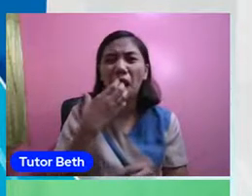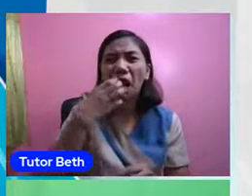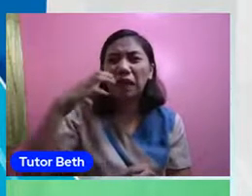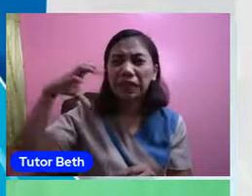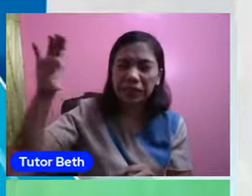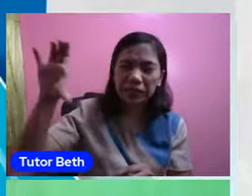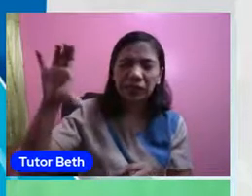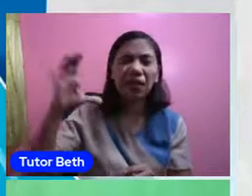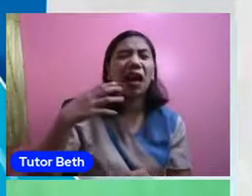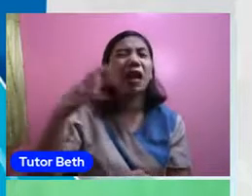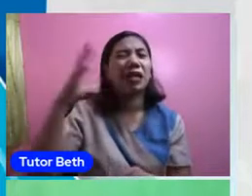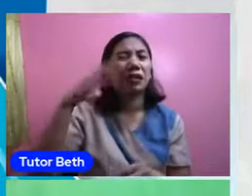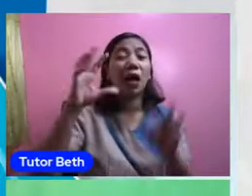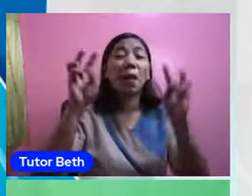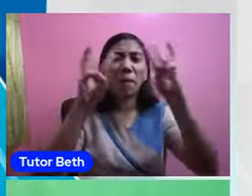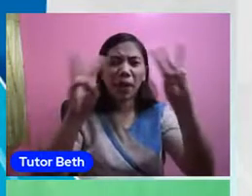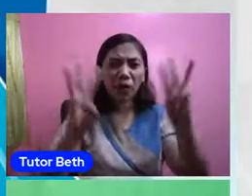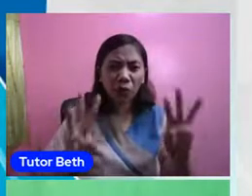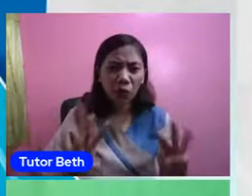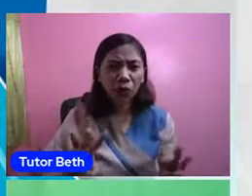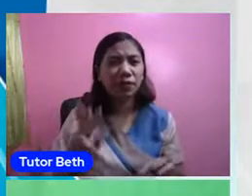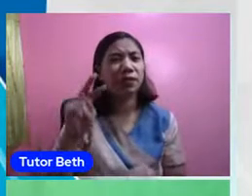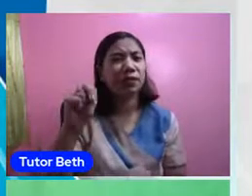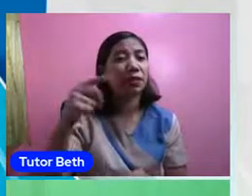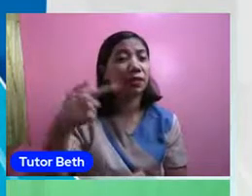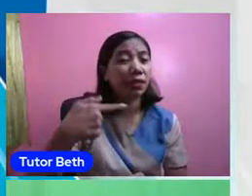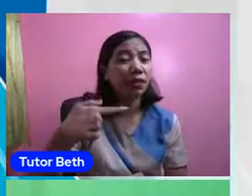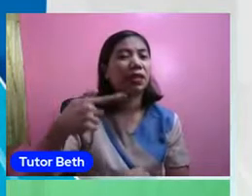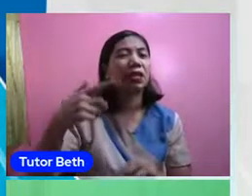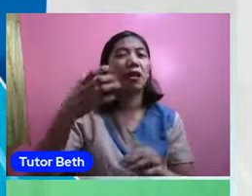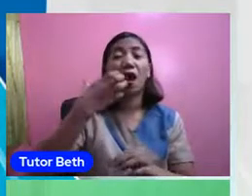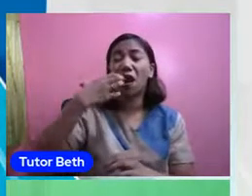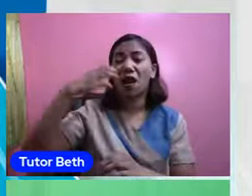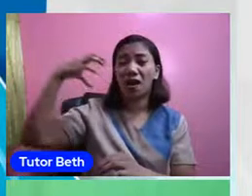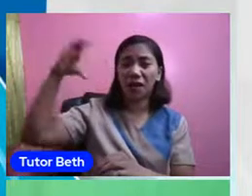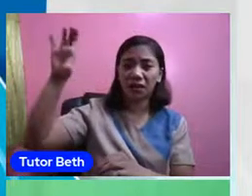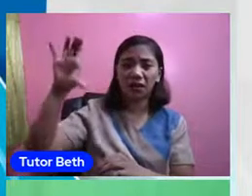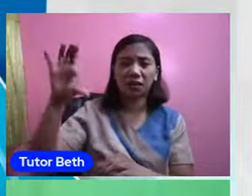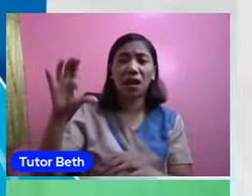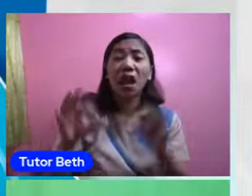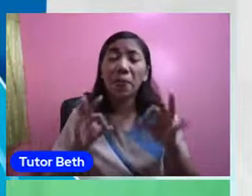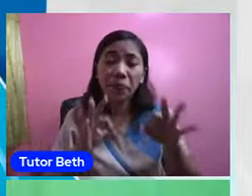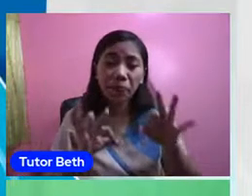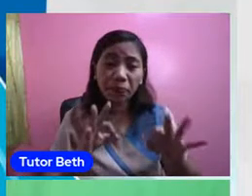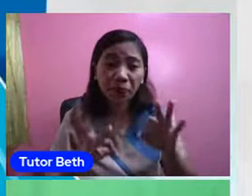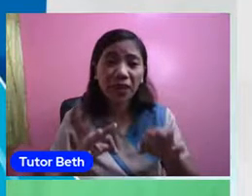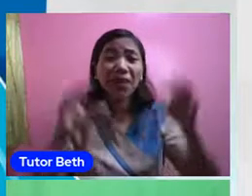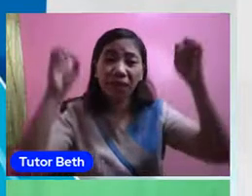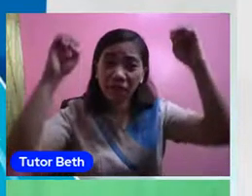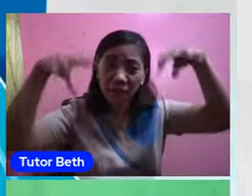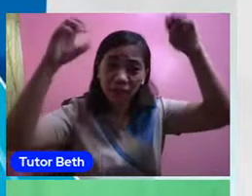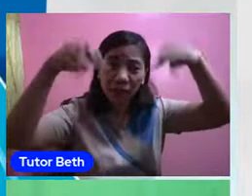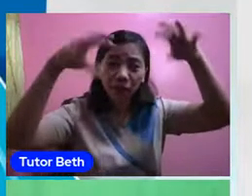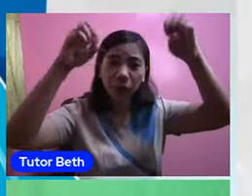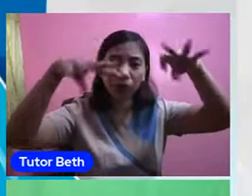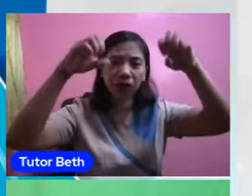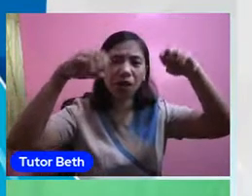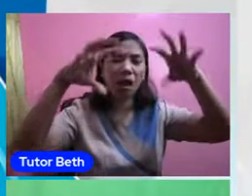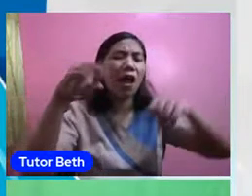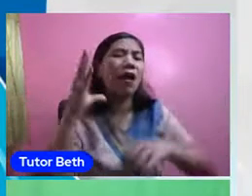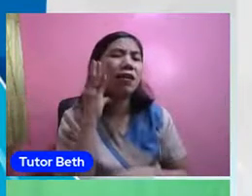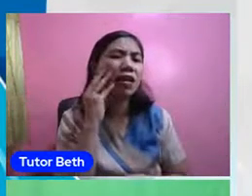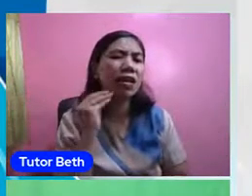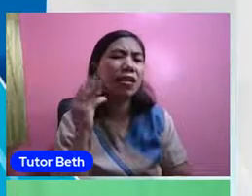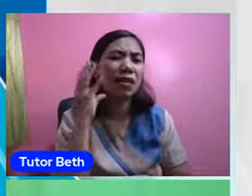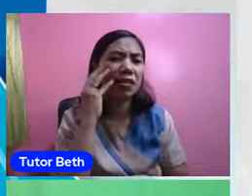tag-araw pala yun o tag-init. Ngayon naman, kapag panahon naman ng tag-ulan, ito ay nararanasan